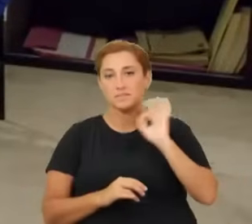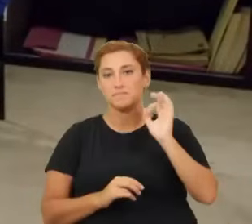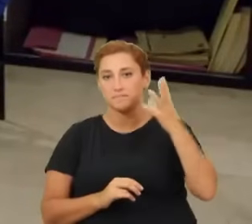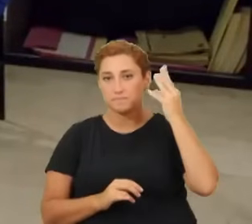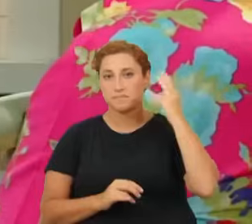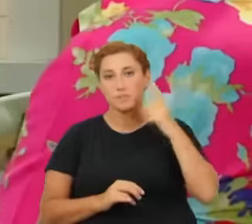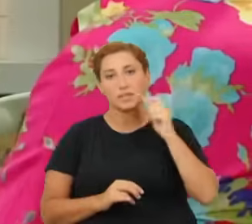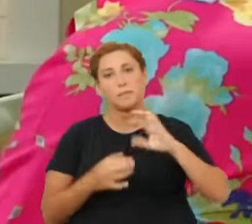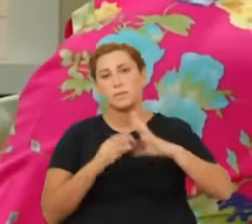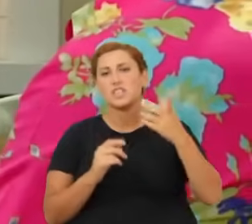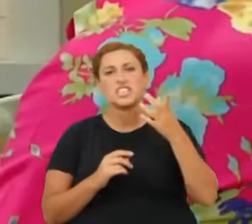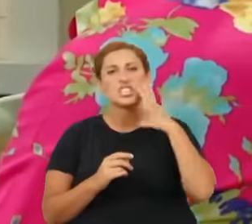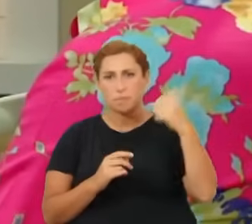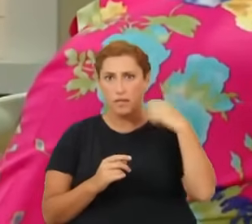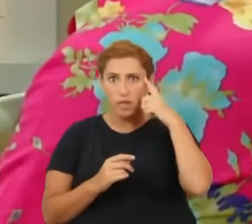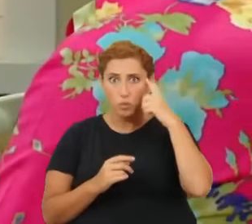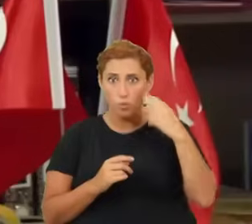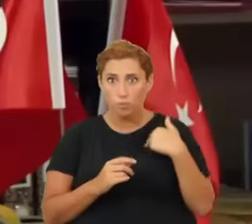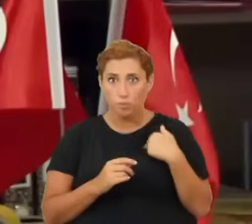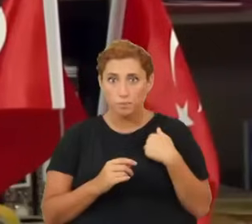adam demek... Kim o? Ben tanıyor muyum ya?